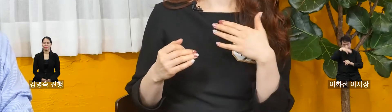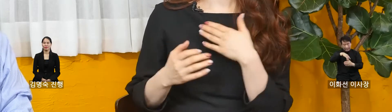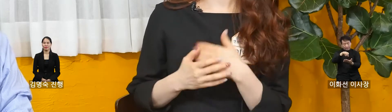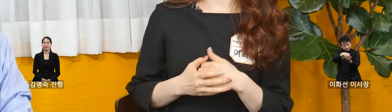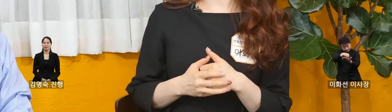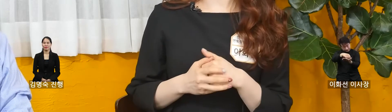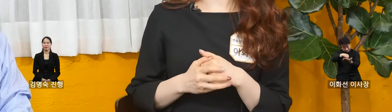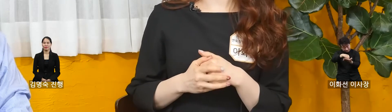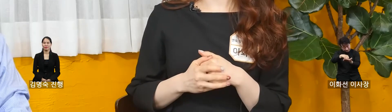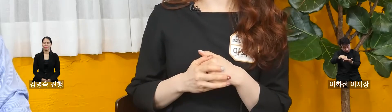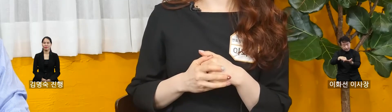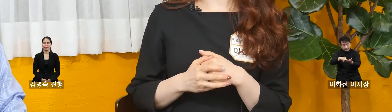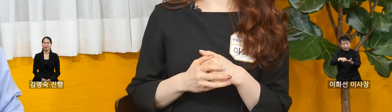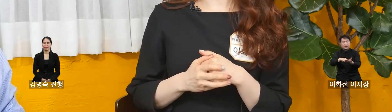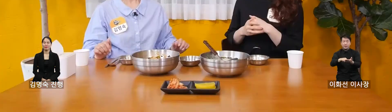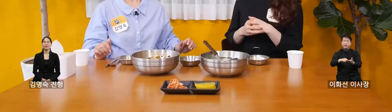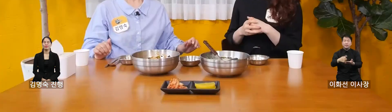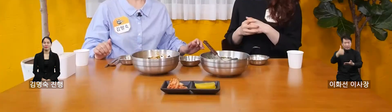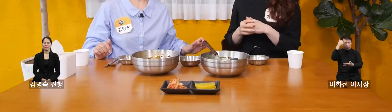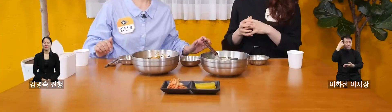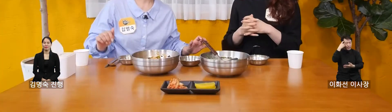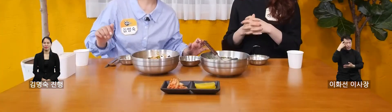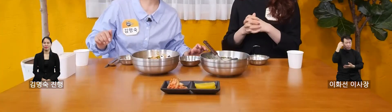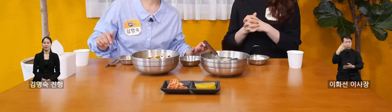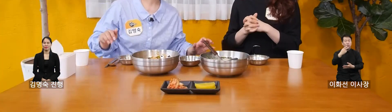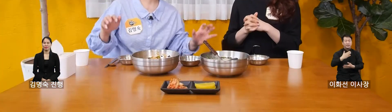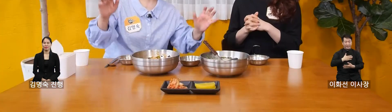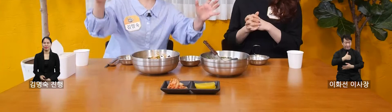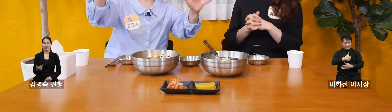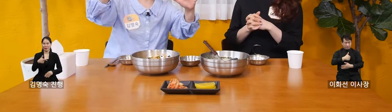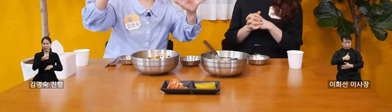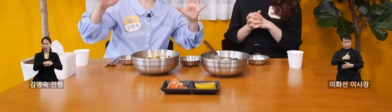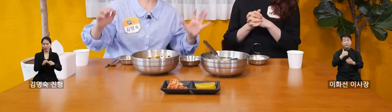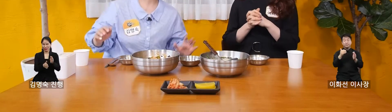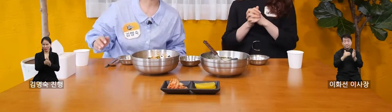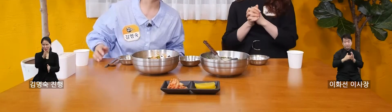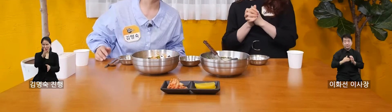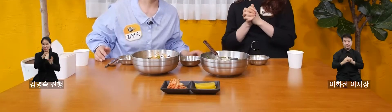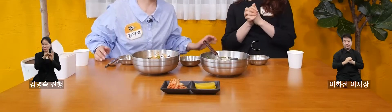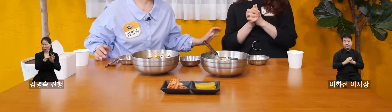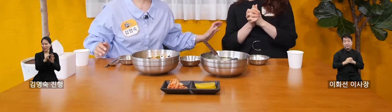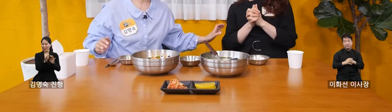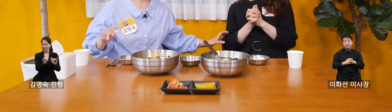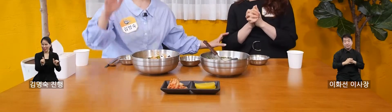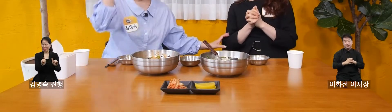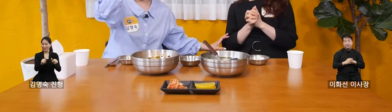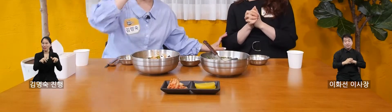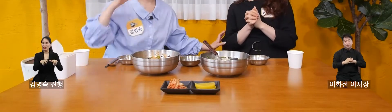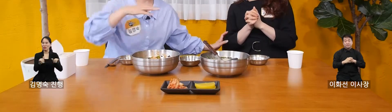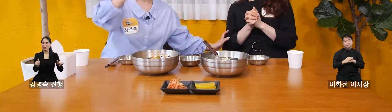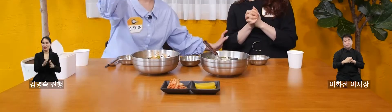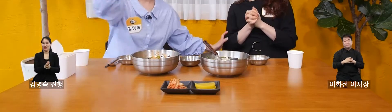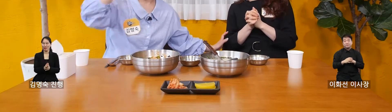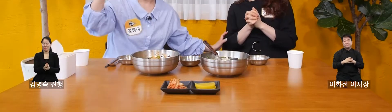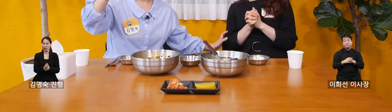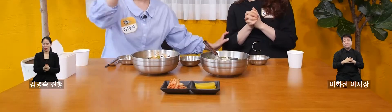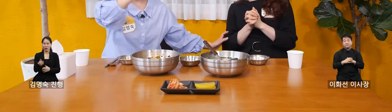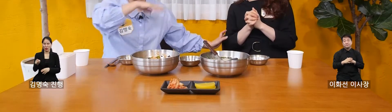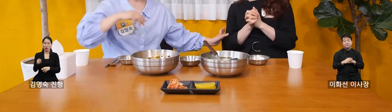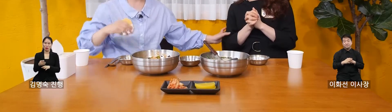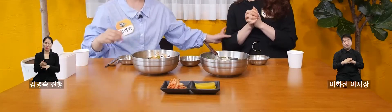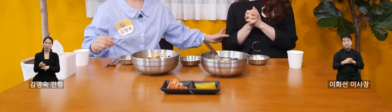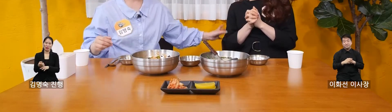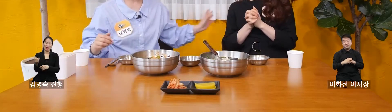그게 자존심이기도 했어요. 저기 우리 대전시 저기 관계자분들 여기 봄을 저기 딴 데 뺏기지